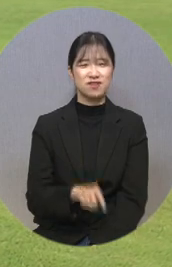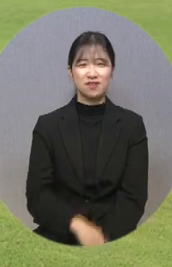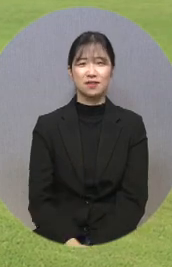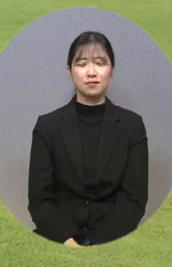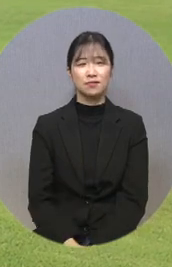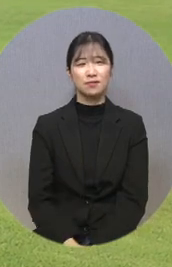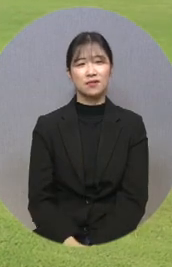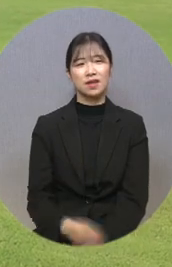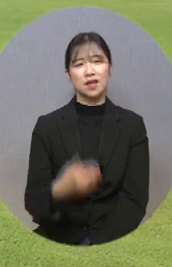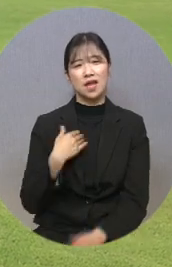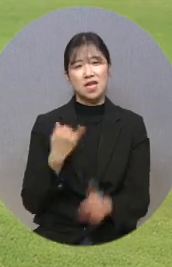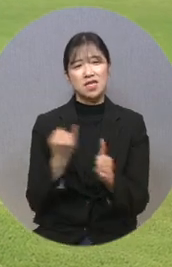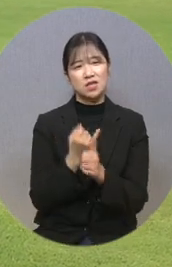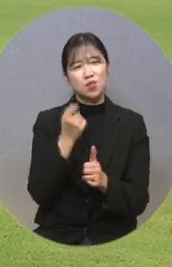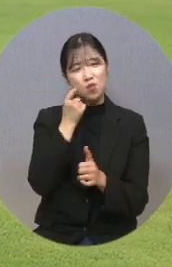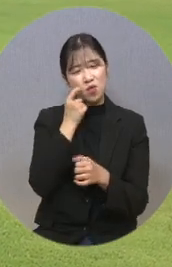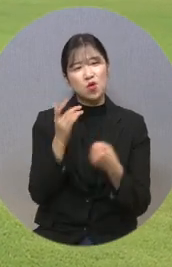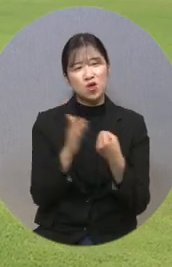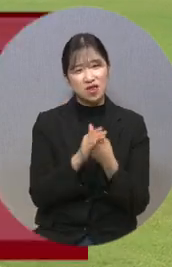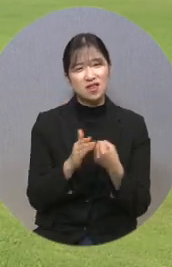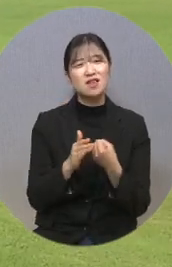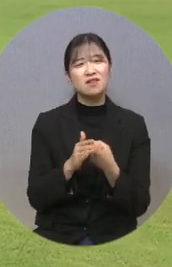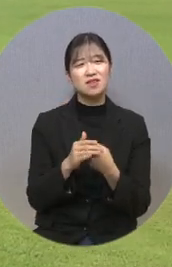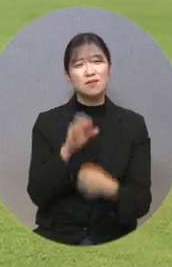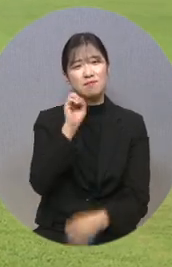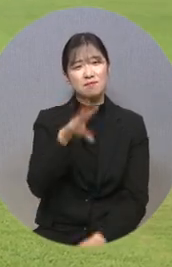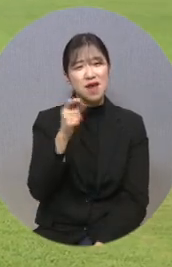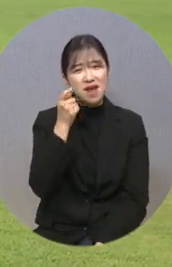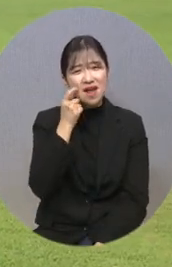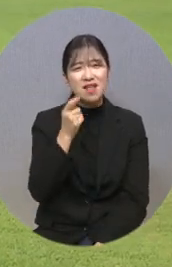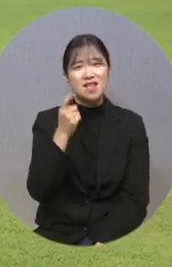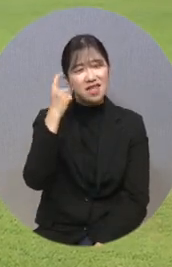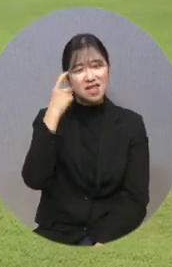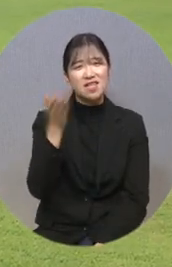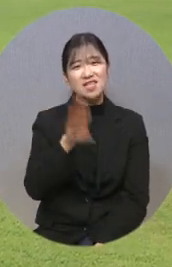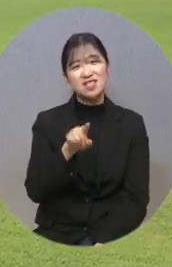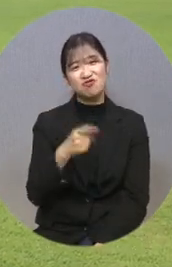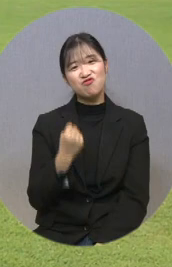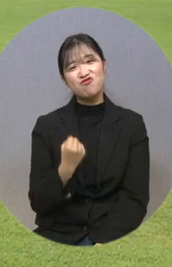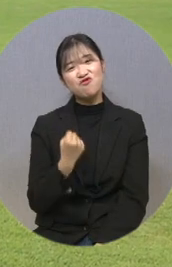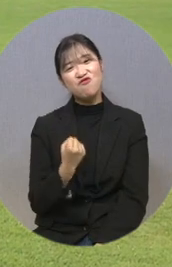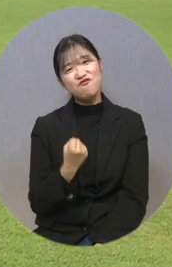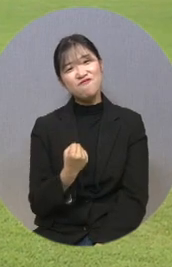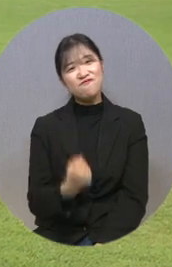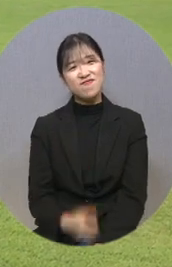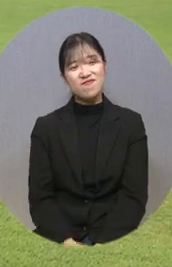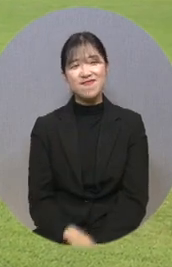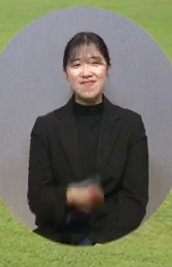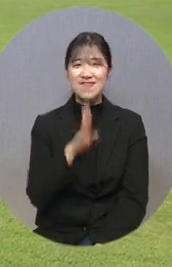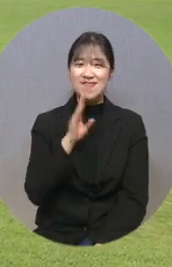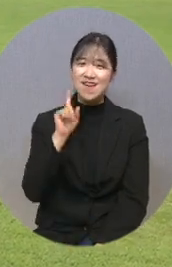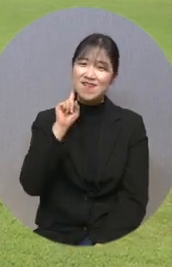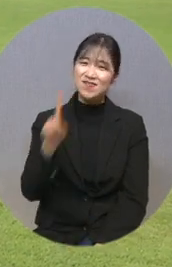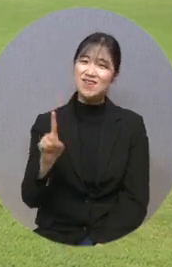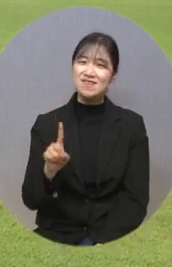내가 시즌 못 가서 이런 얘기 안 하려고 했는데 양 뒤진다 양 진짜. 아 화났다 양.